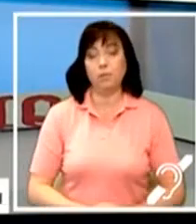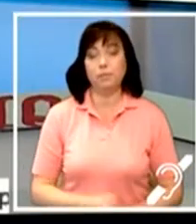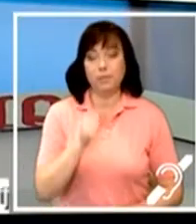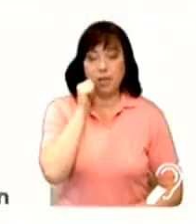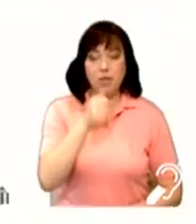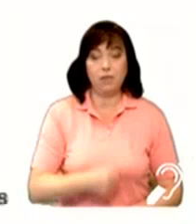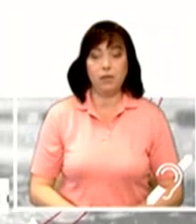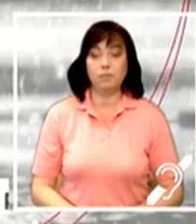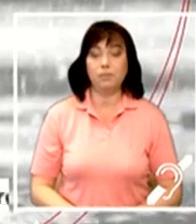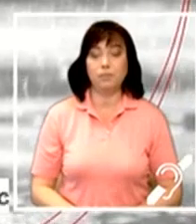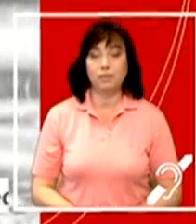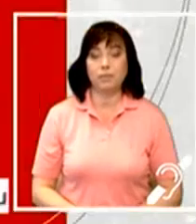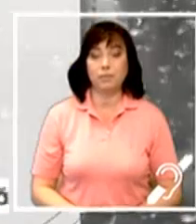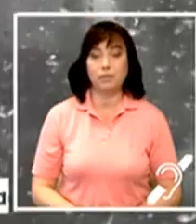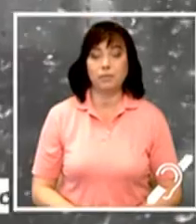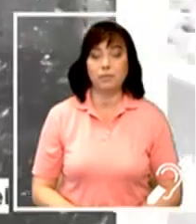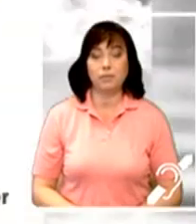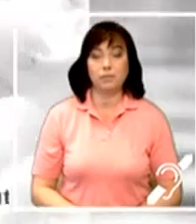de mâine.